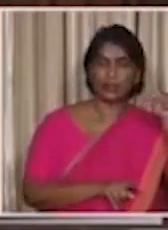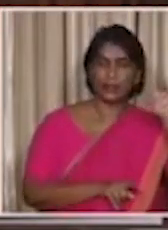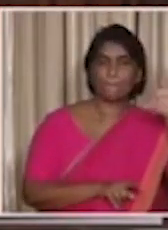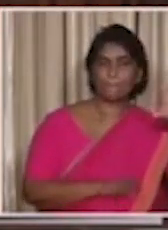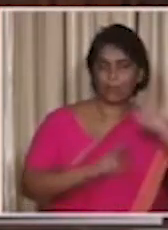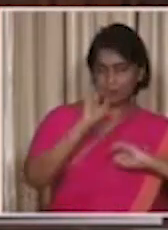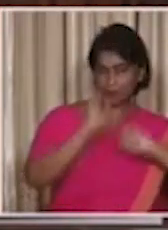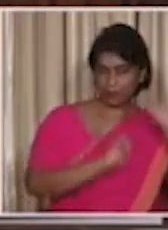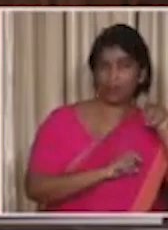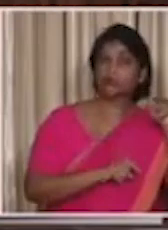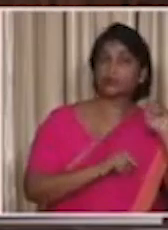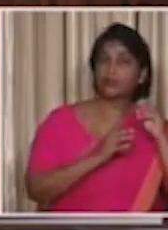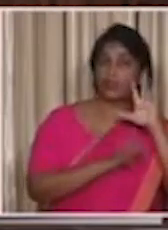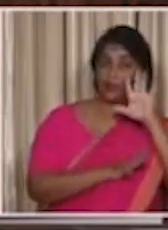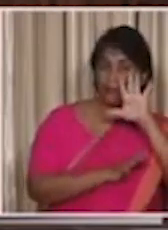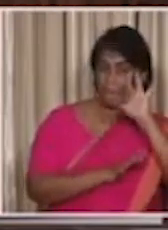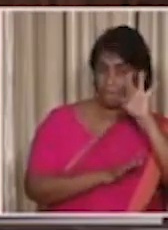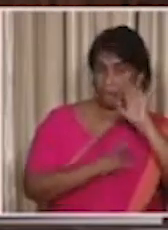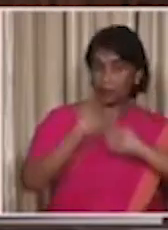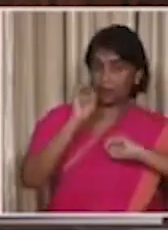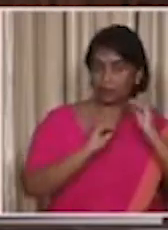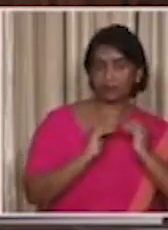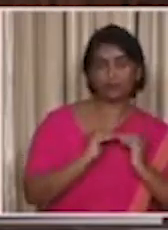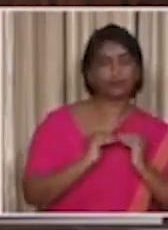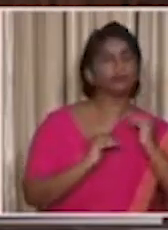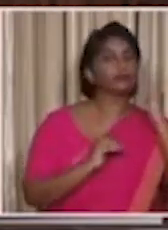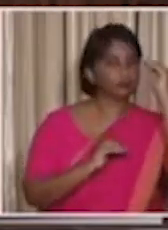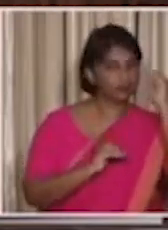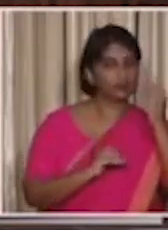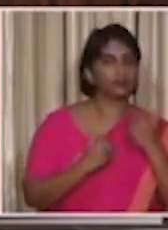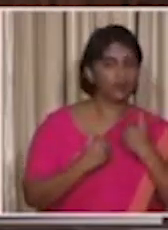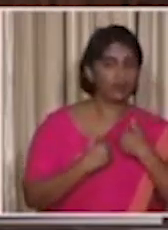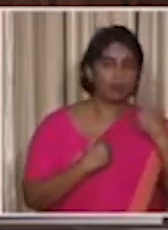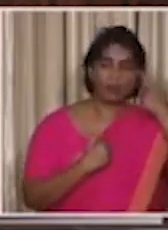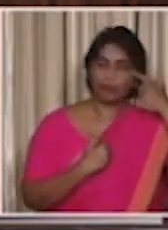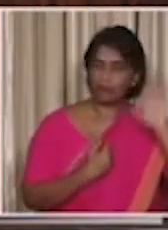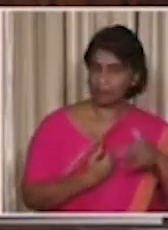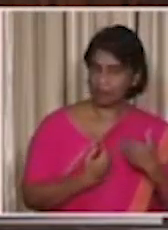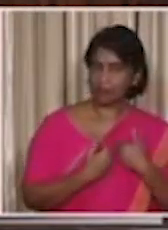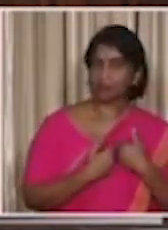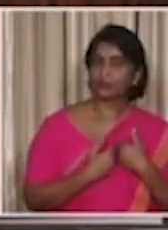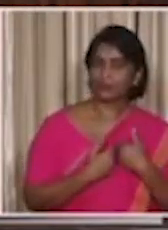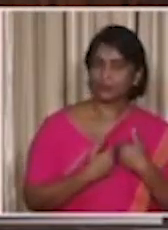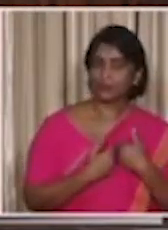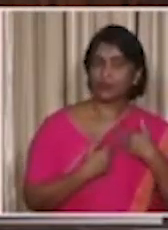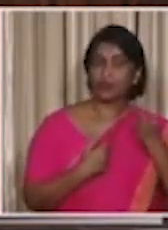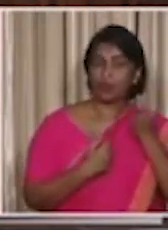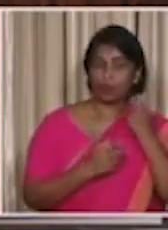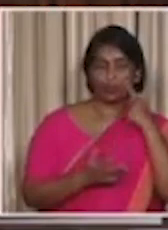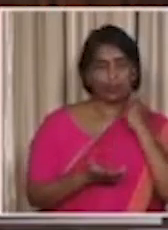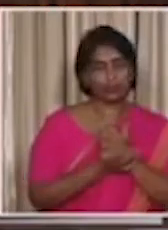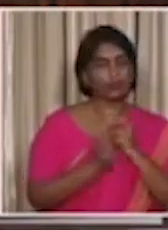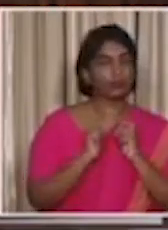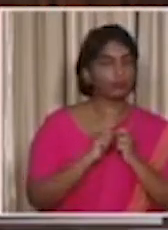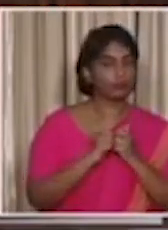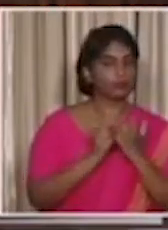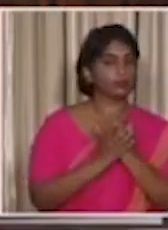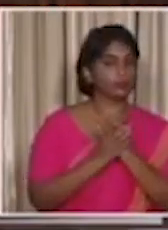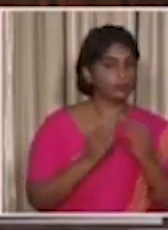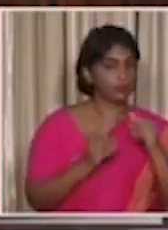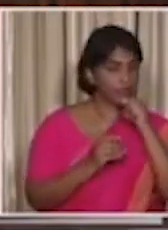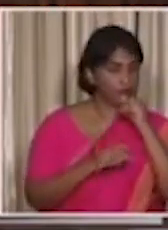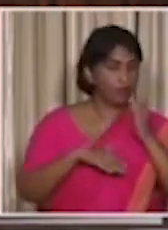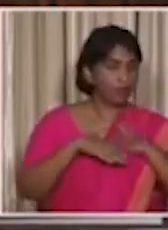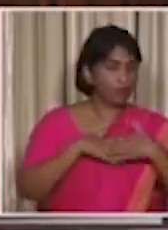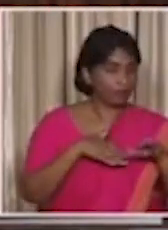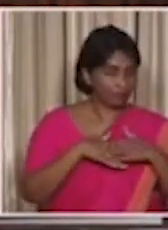8.15%. මේ 15% දක්වා හිර නගවා ගැනීම අපේ බලාපොරොත්තුව. මූල්‍ය අර්බුද විසඳීම පිළිබඳ දැකීම